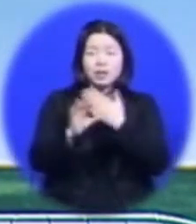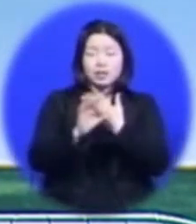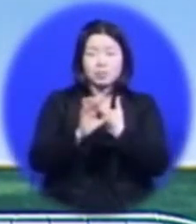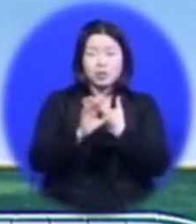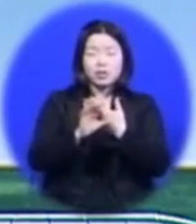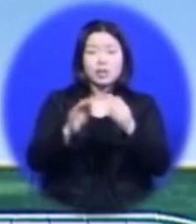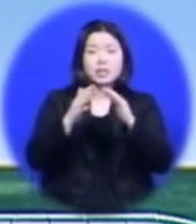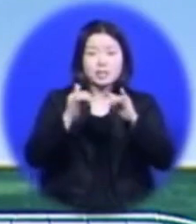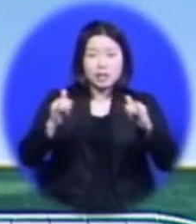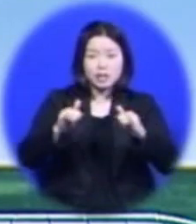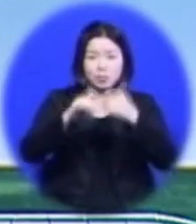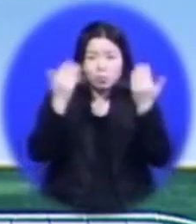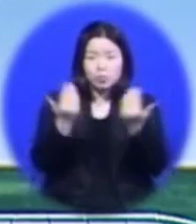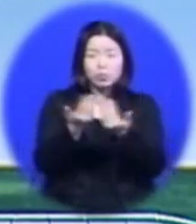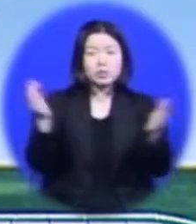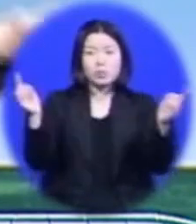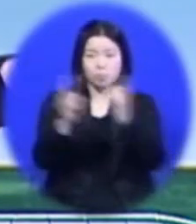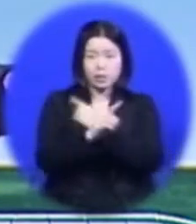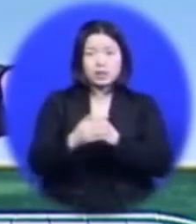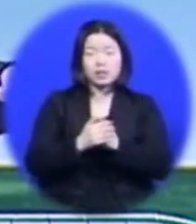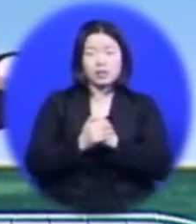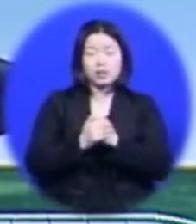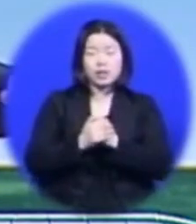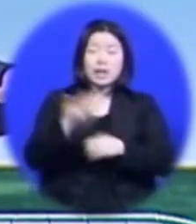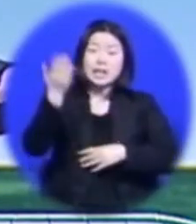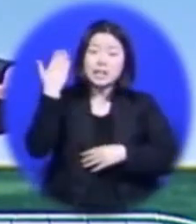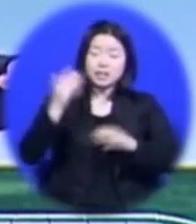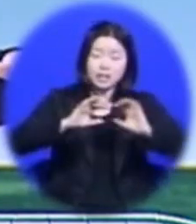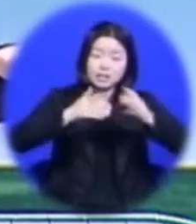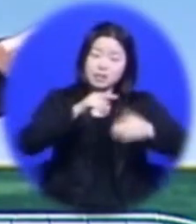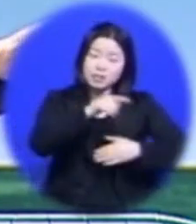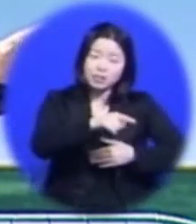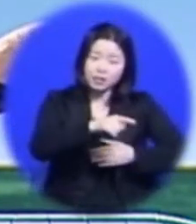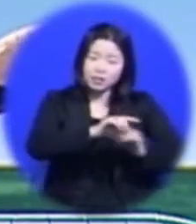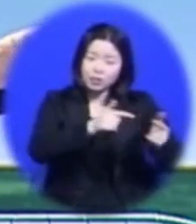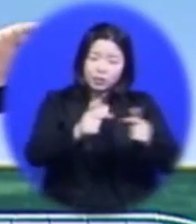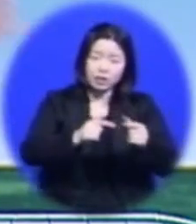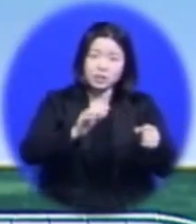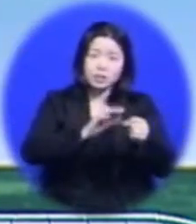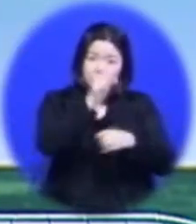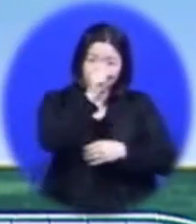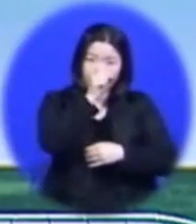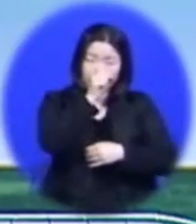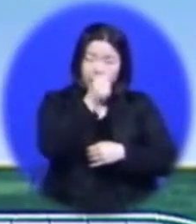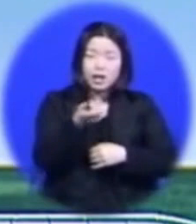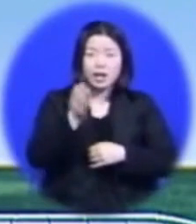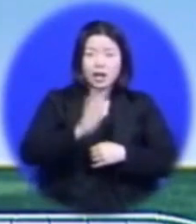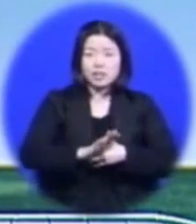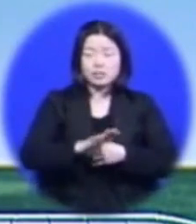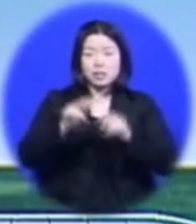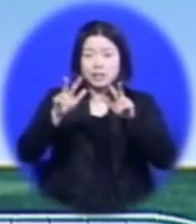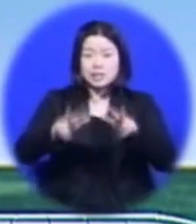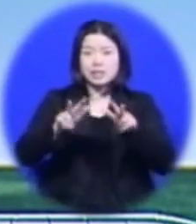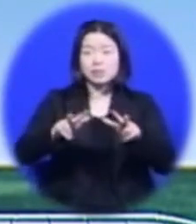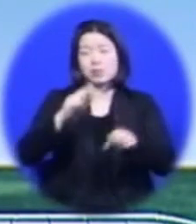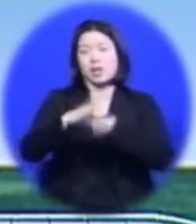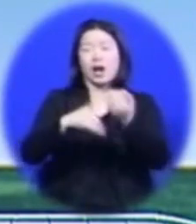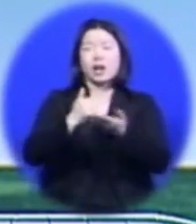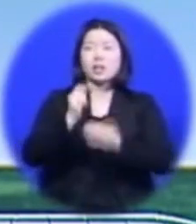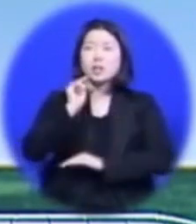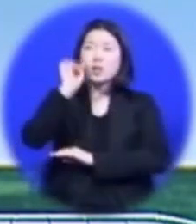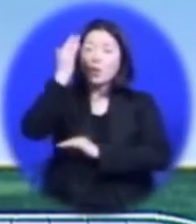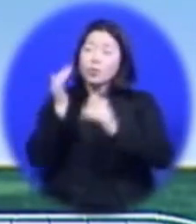확 바뀌어버립니다. 전에는 세상 것을 자랑하고 살았는데 이제는 하나님의 영광에 이르게 될